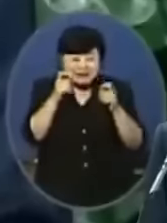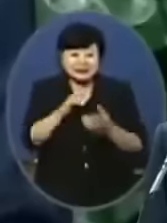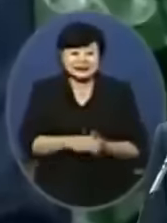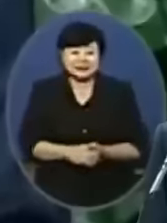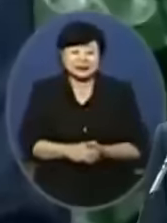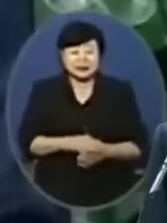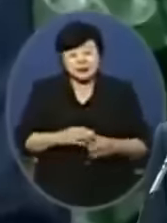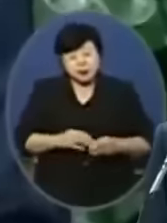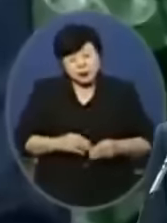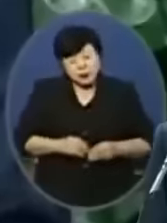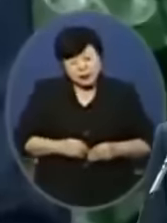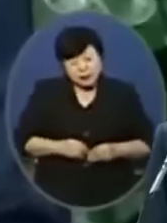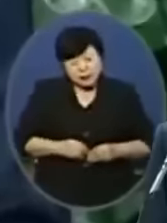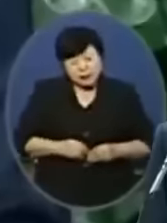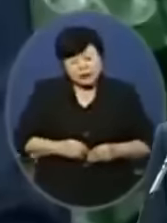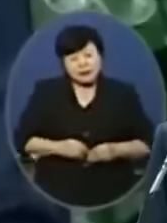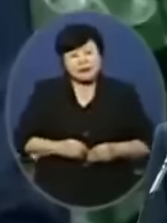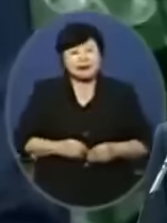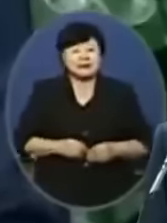굶주리고